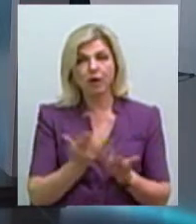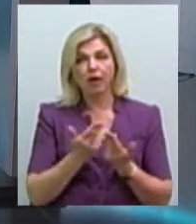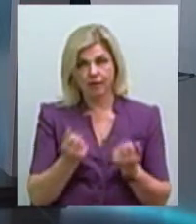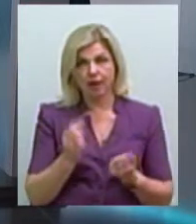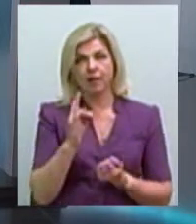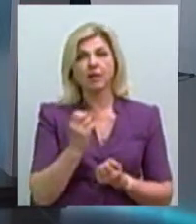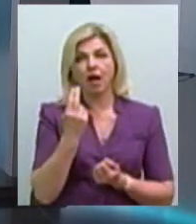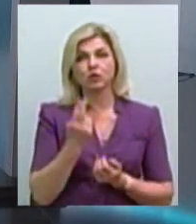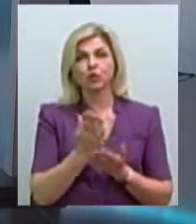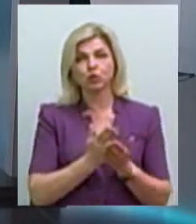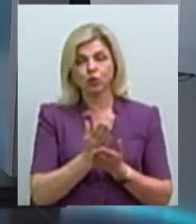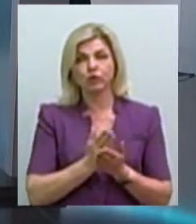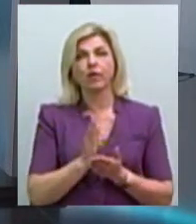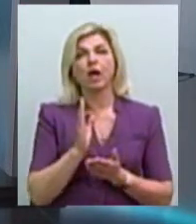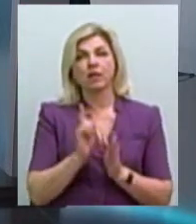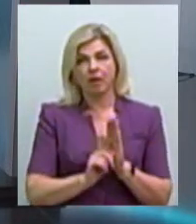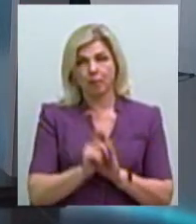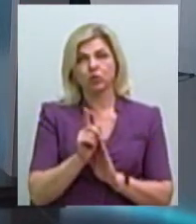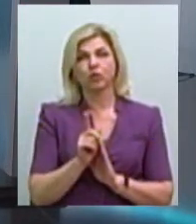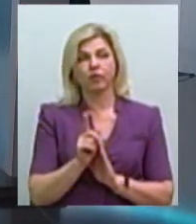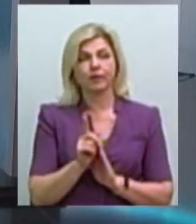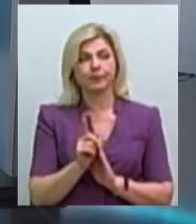з обласною радою профспілок започаткувала.